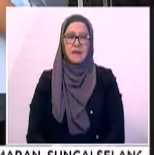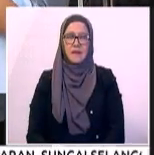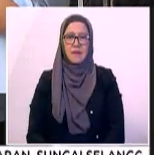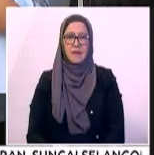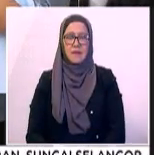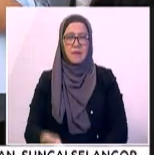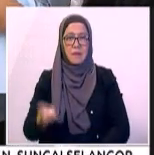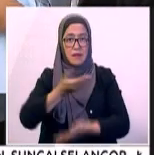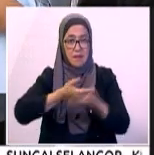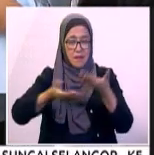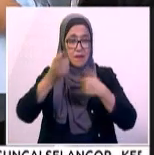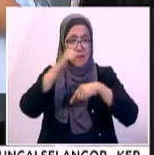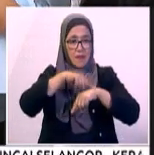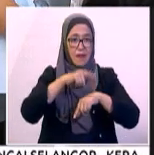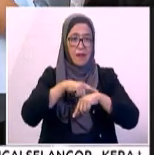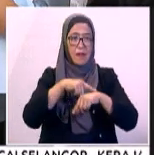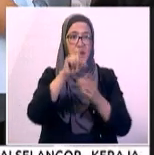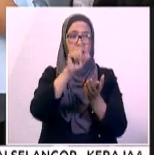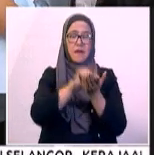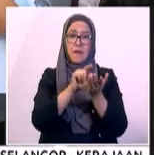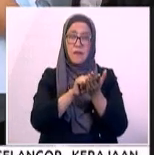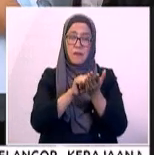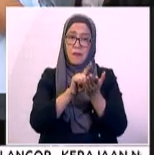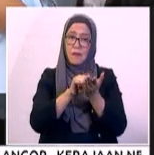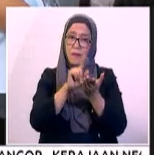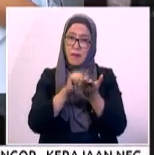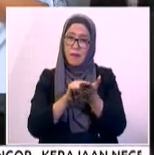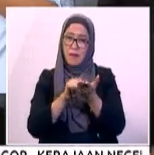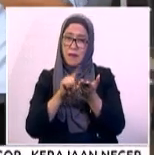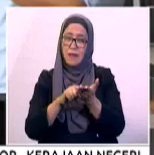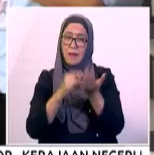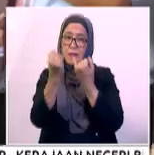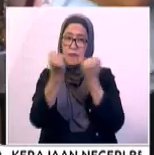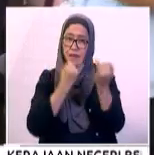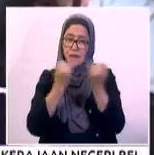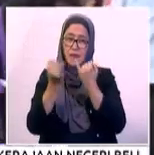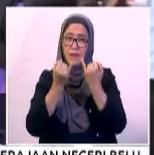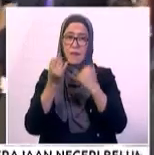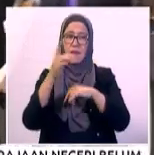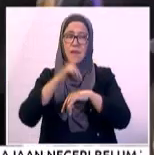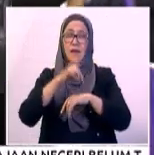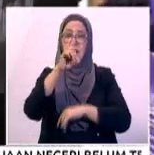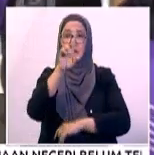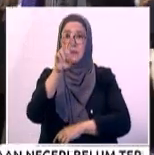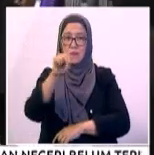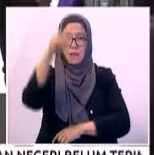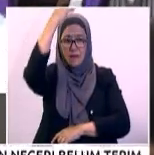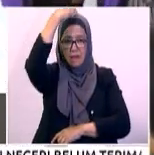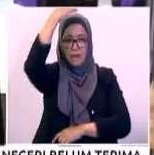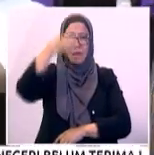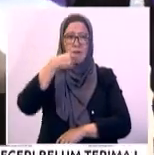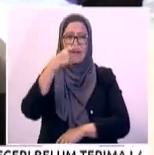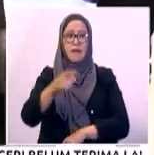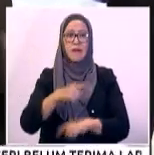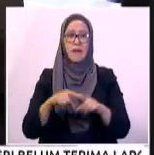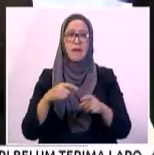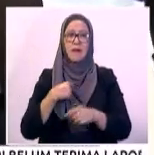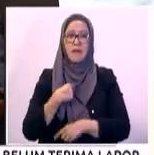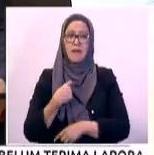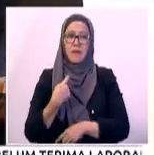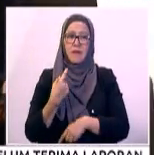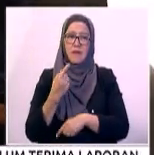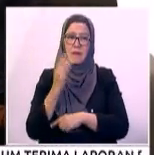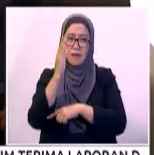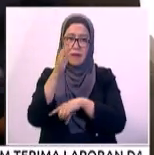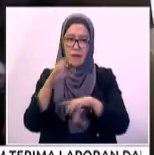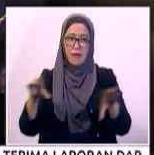Bercakap dalam sidang media di lobi Dewan Undangan Negeri Selangor, Haniza berkata pihaknya juga akan mengadakan perbincangan dengan Kementerian Perumahan dan